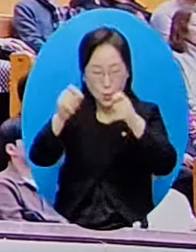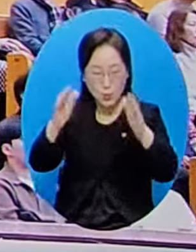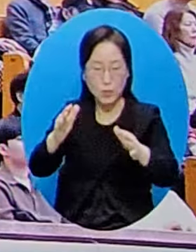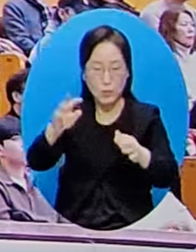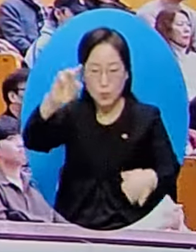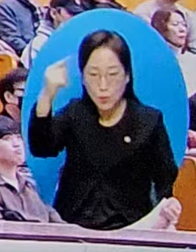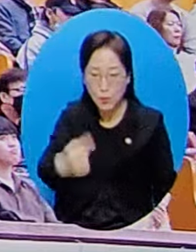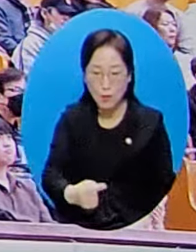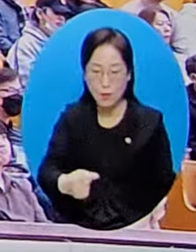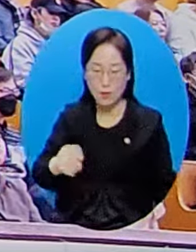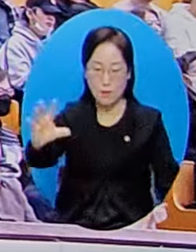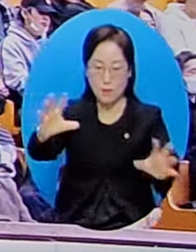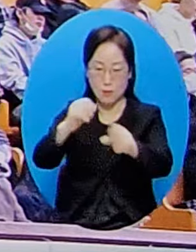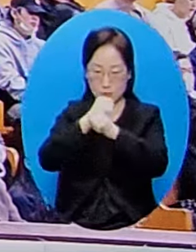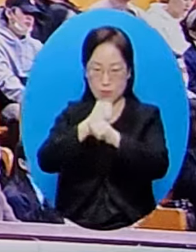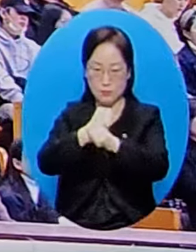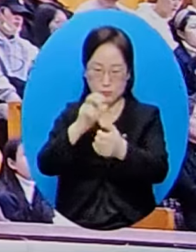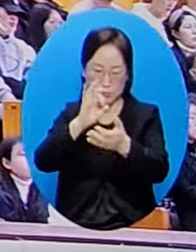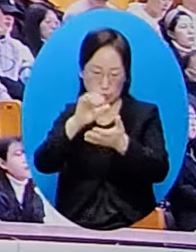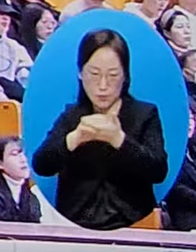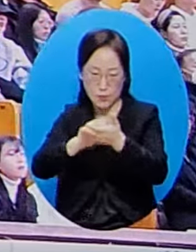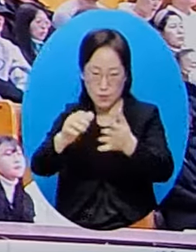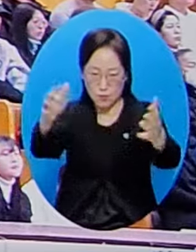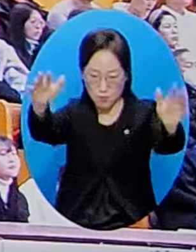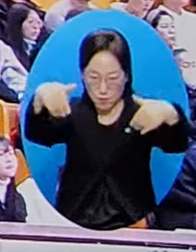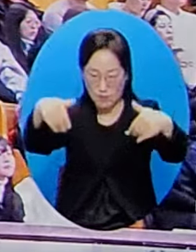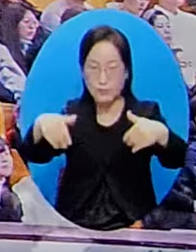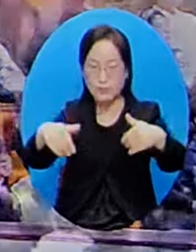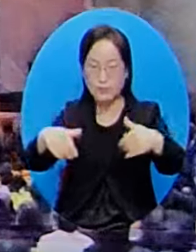결산하는 이야기가 나와 있습니다. 그런데